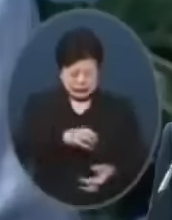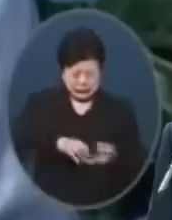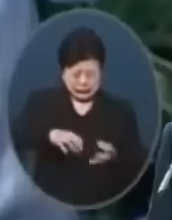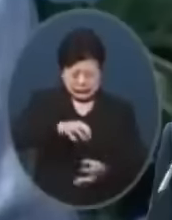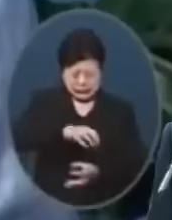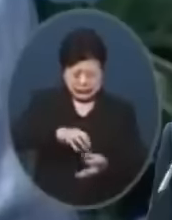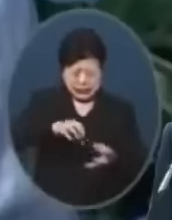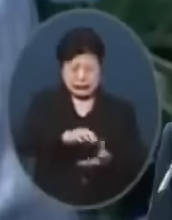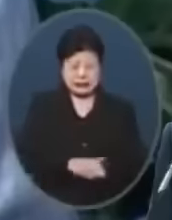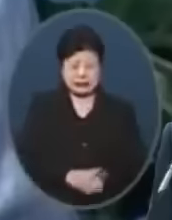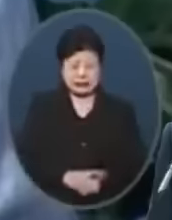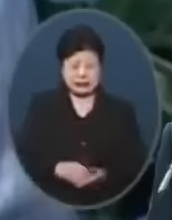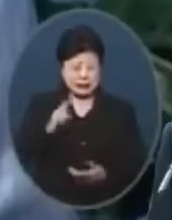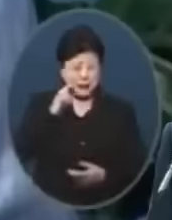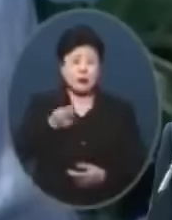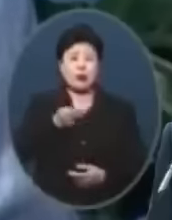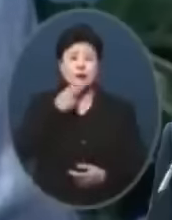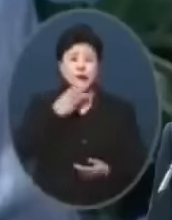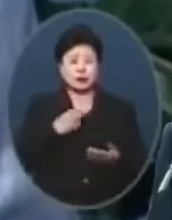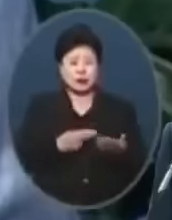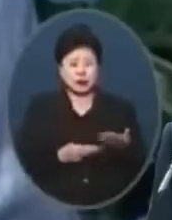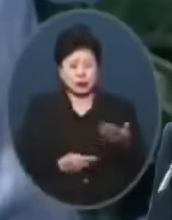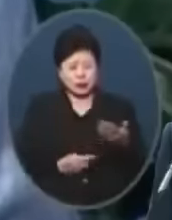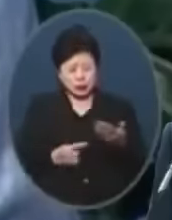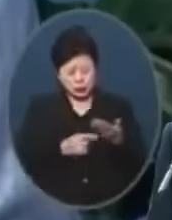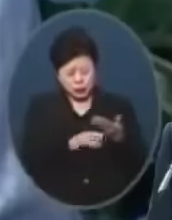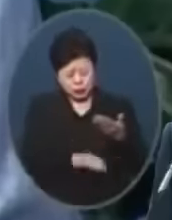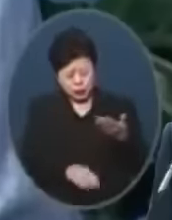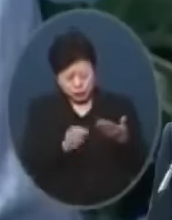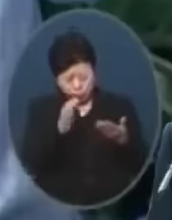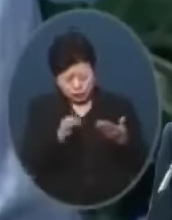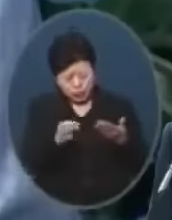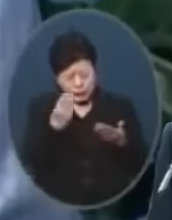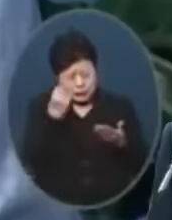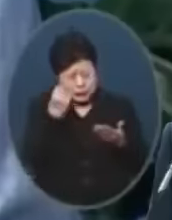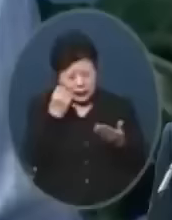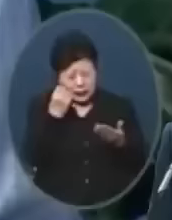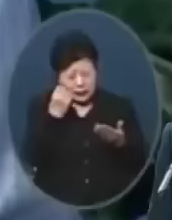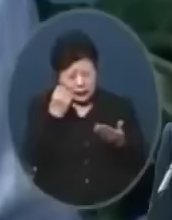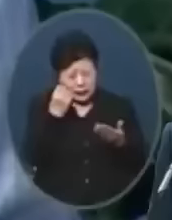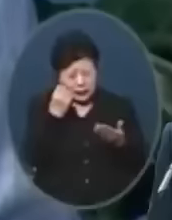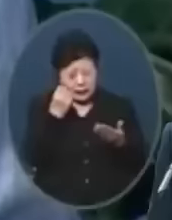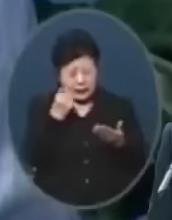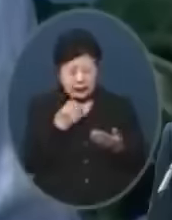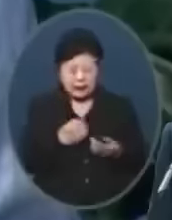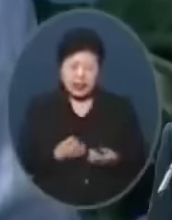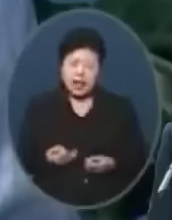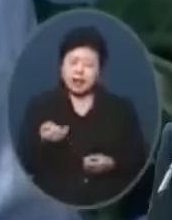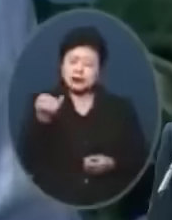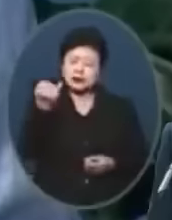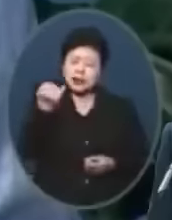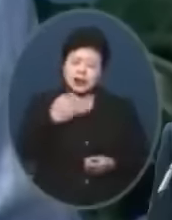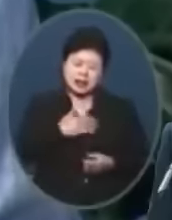얽혀서 지 멋대로 왔다 갔다 하는데 내가 나를 돌봐준 누님이